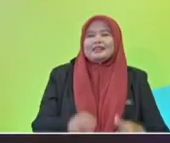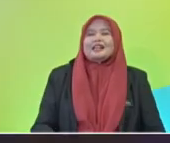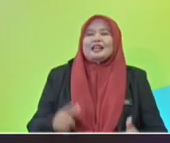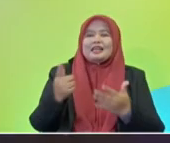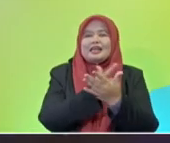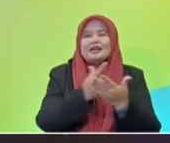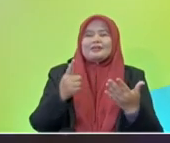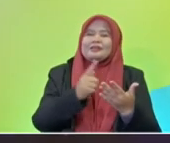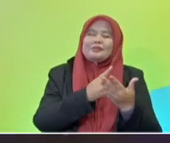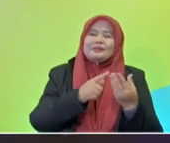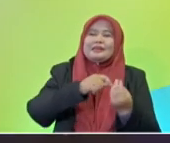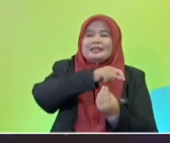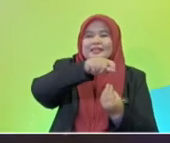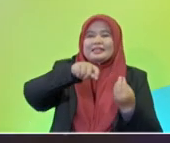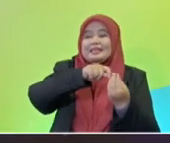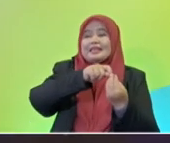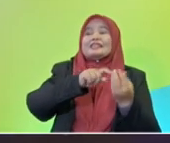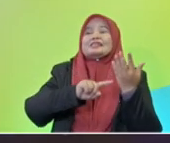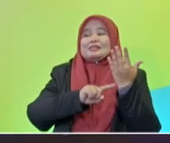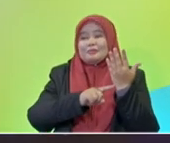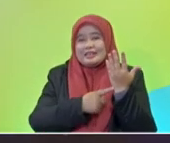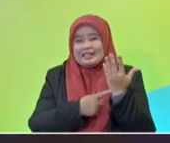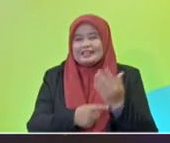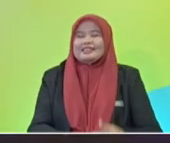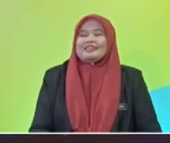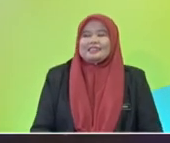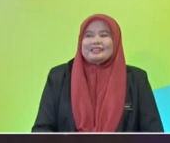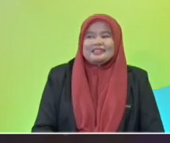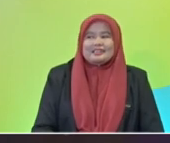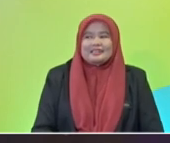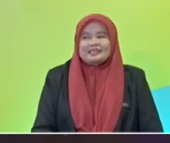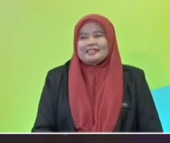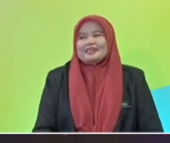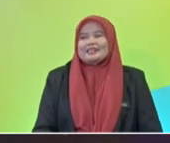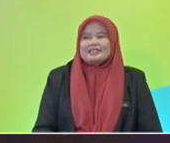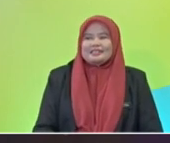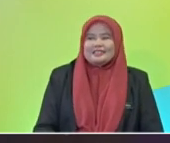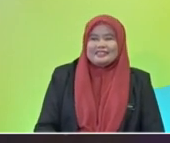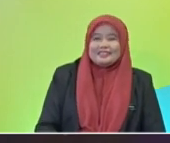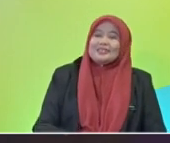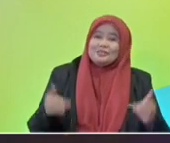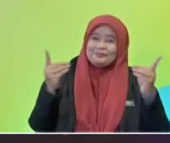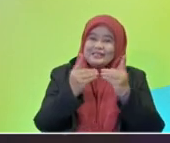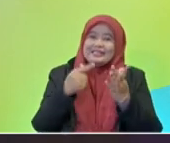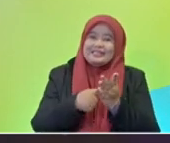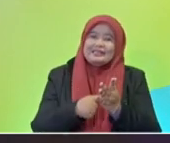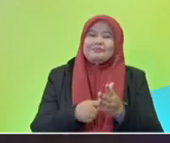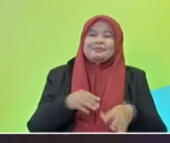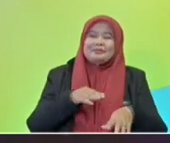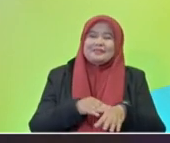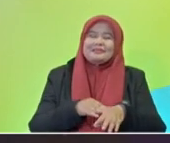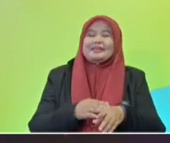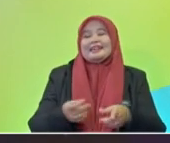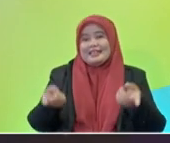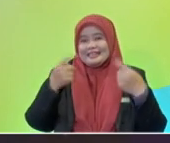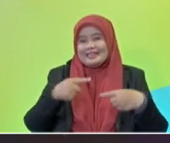lagu Tak lain tak bukan kitar semula lagu kitar semula kita jumpa lagi di episod akan datang saya shir Nazir Assalamualaikum dan